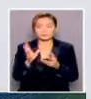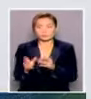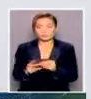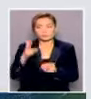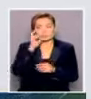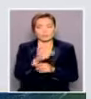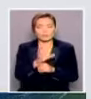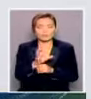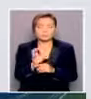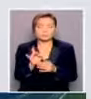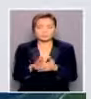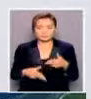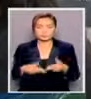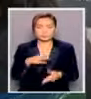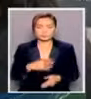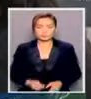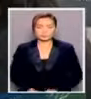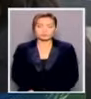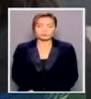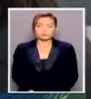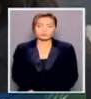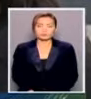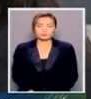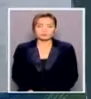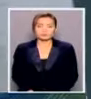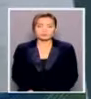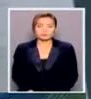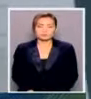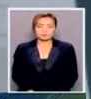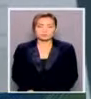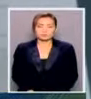естелік суретке түсумен аяқталды. Зейнер Ғали, Тілекқабыл Құмаров, Атырау телеарнасы.